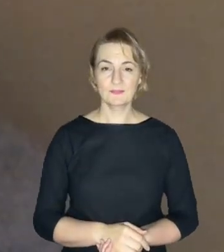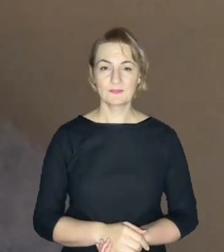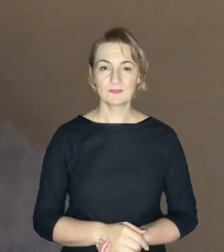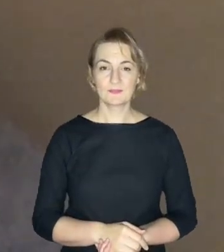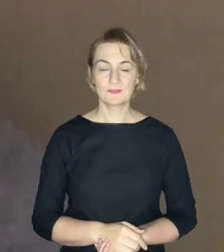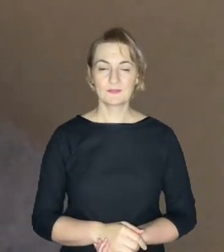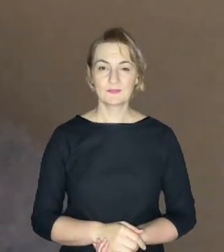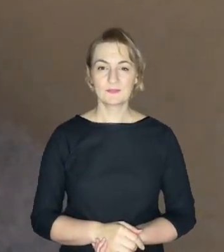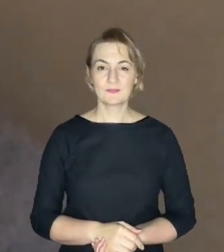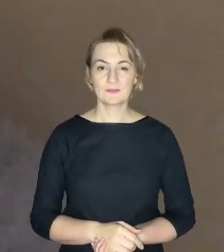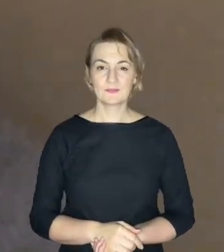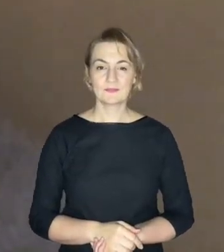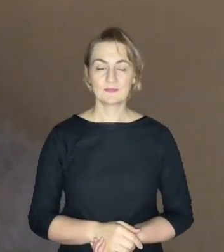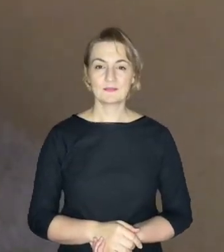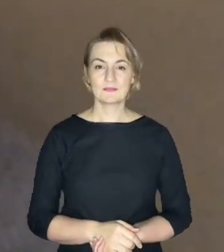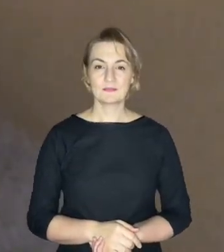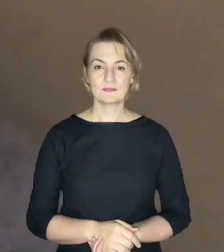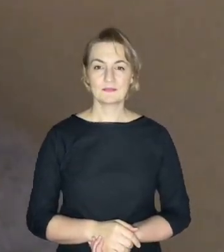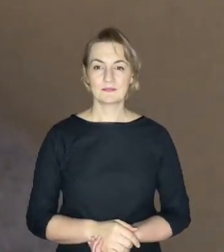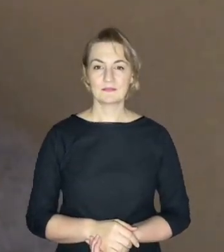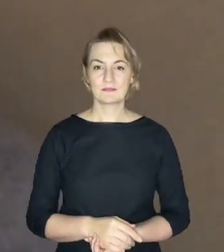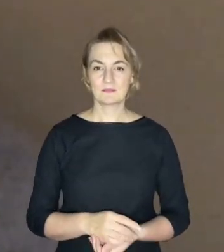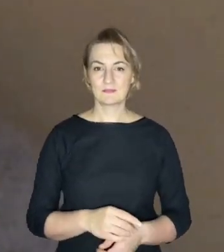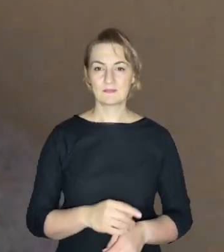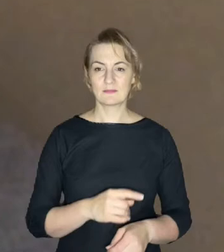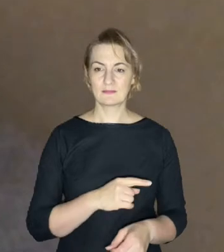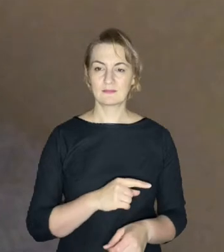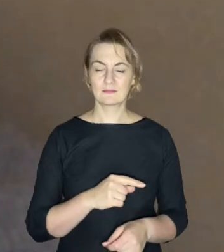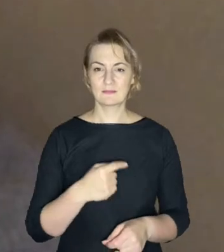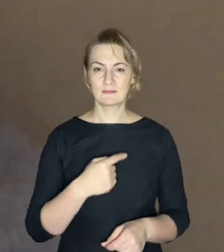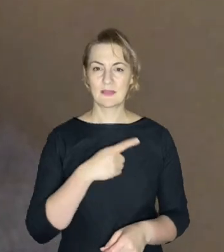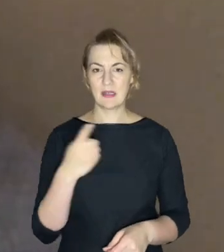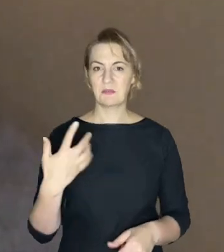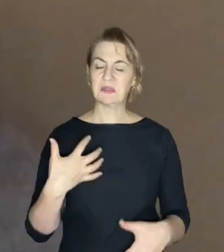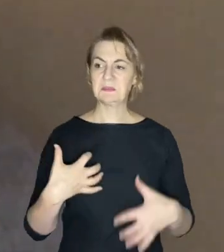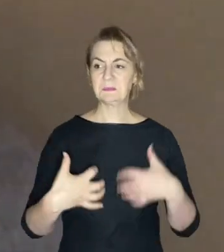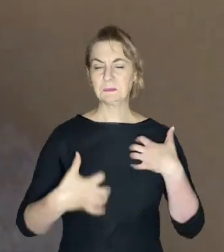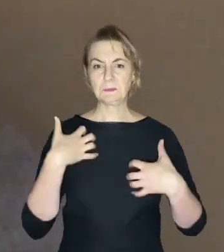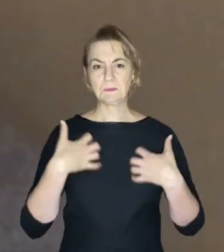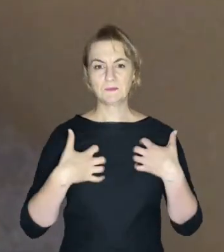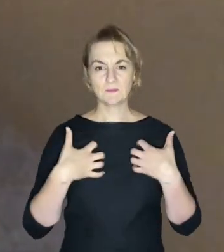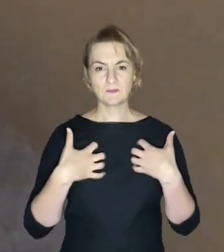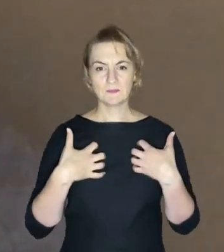To się, niektórzy to nazywają takim oburzem, oburz